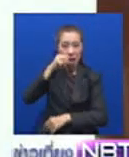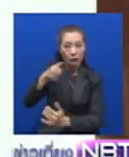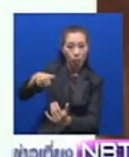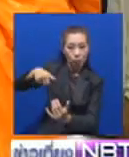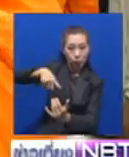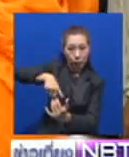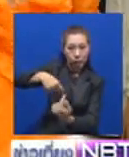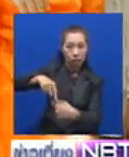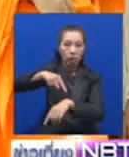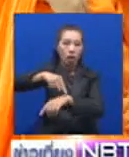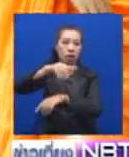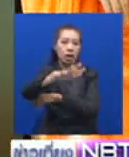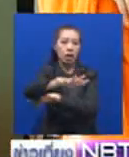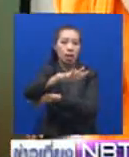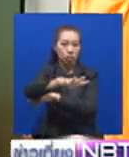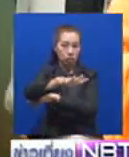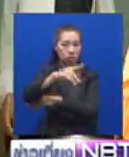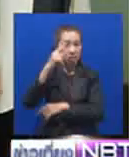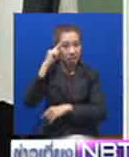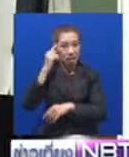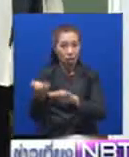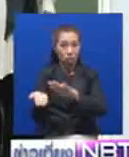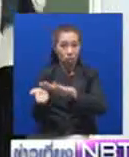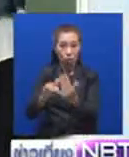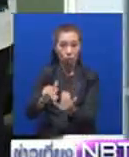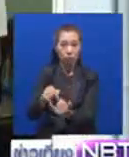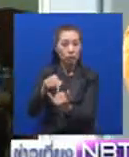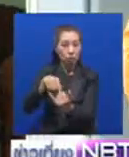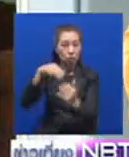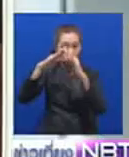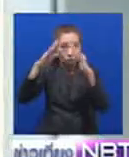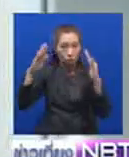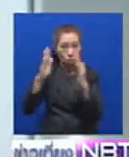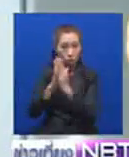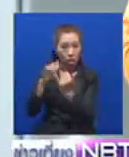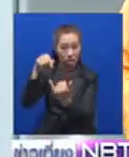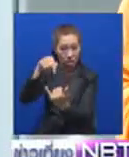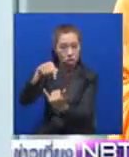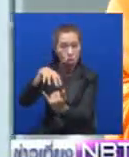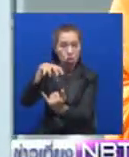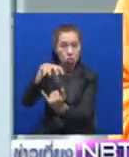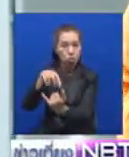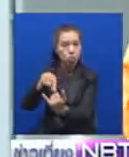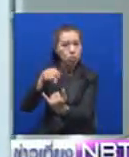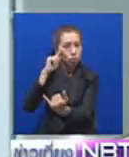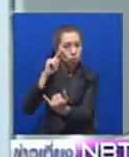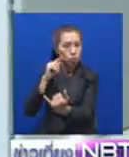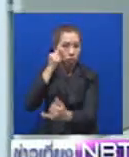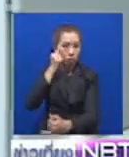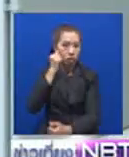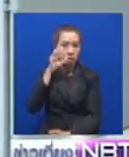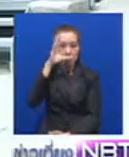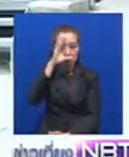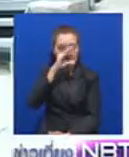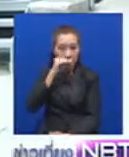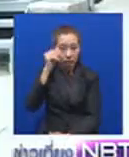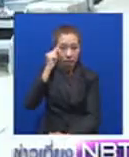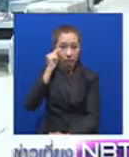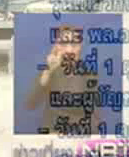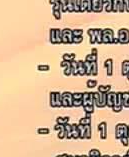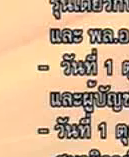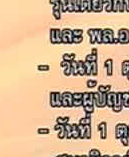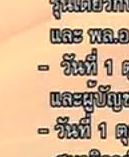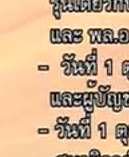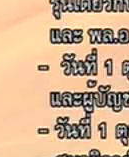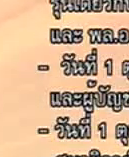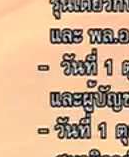ประมาณ17:00นโดยศพจะตั้งบำเพ็ญกุศลในพระบรมราชานุเคราะห์เป็นเวลา 3คืนพลเอกอาทิตย์